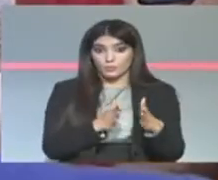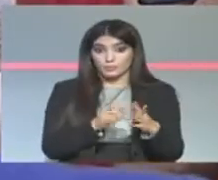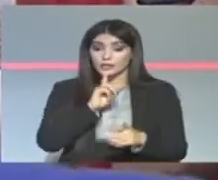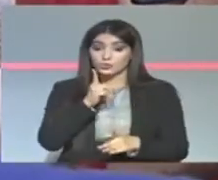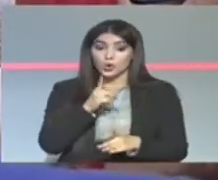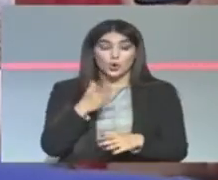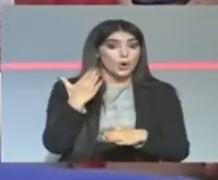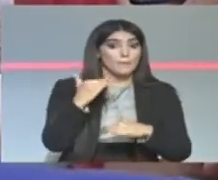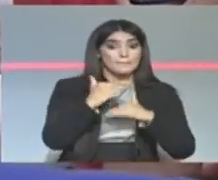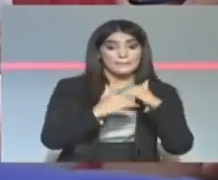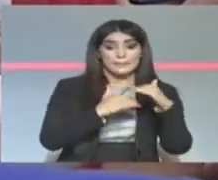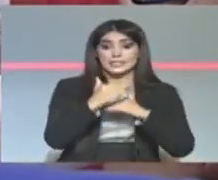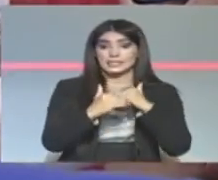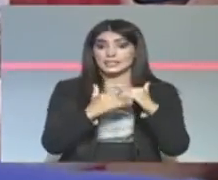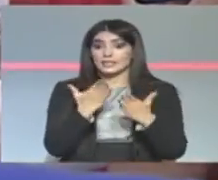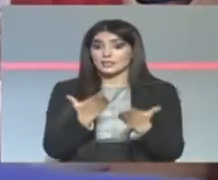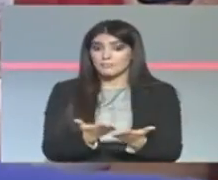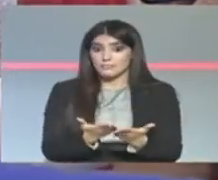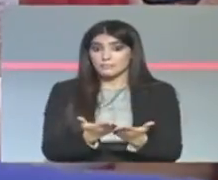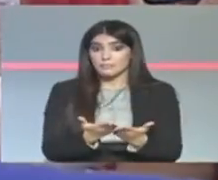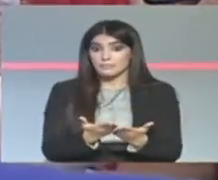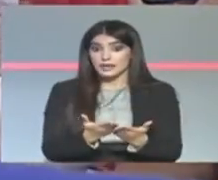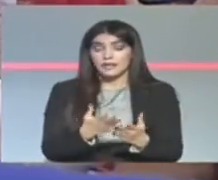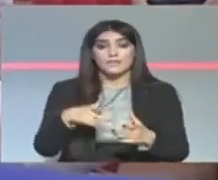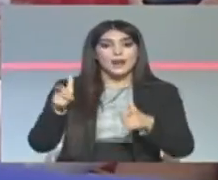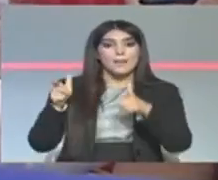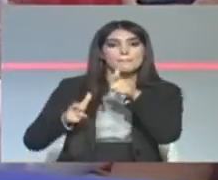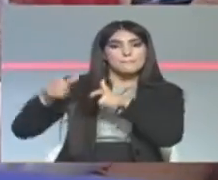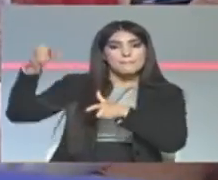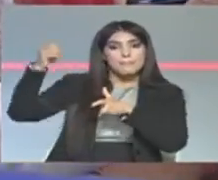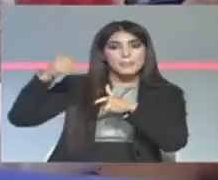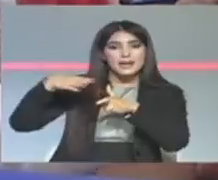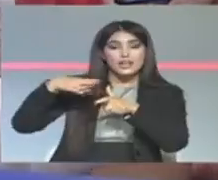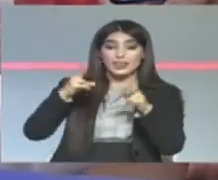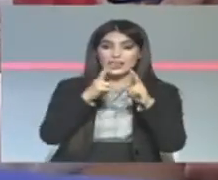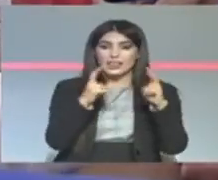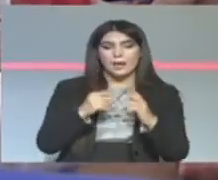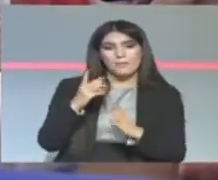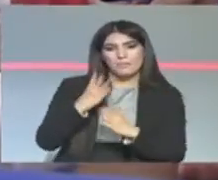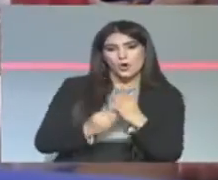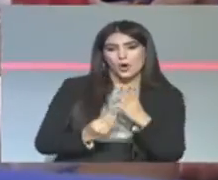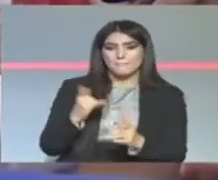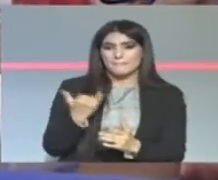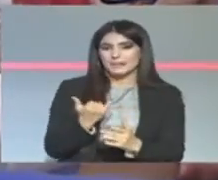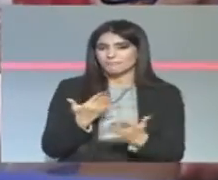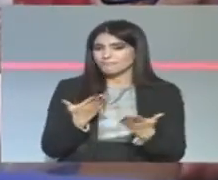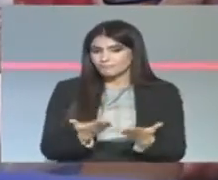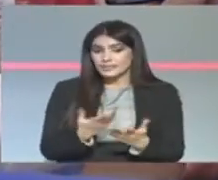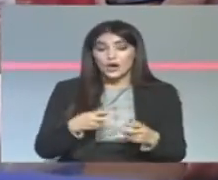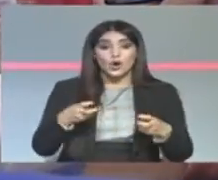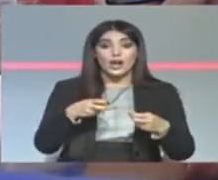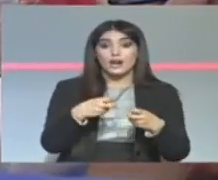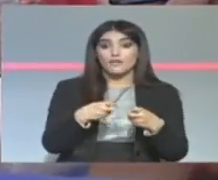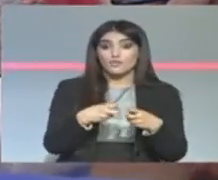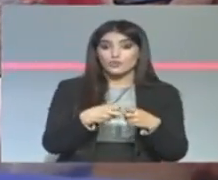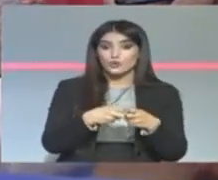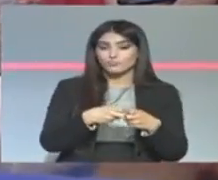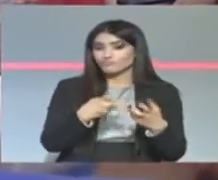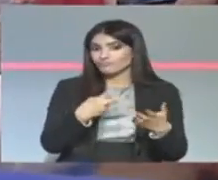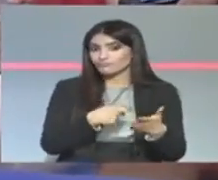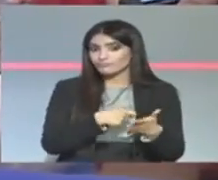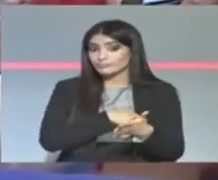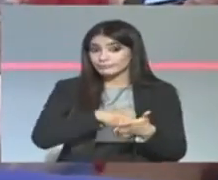الاستثمار في ال اه في ال ال ال الثقافه الطاقه الشمسيه لدى الكهرباء على تعريفه تعريفه